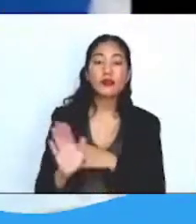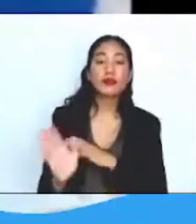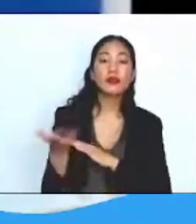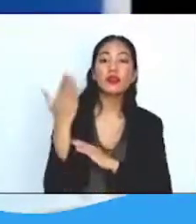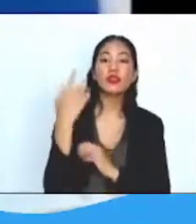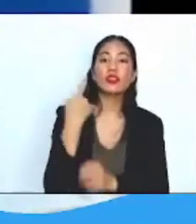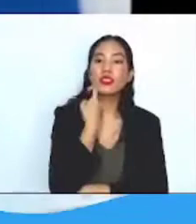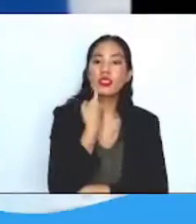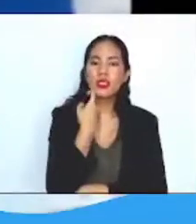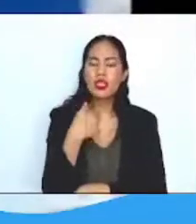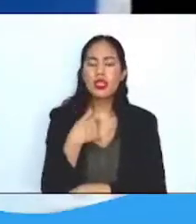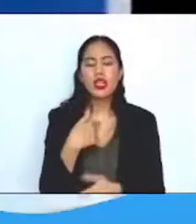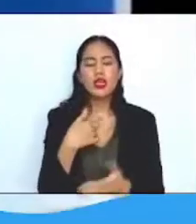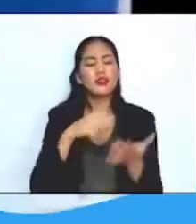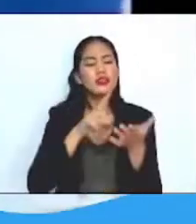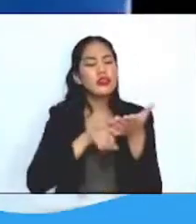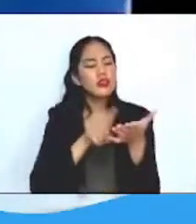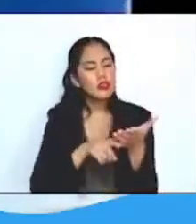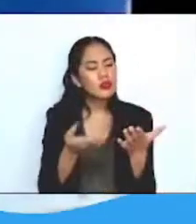going over their modules.